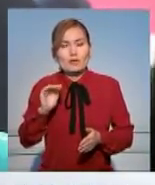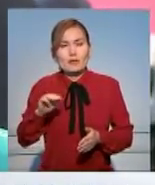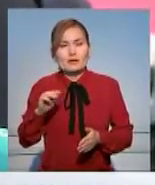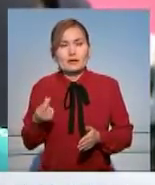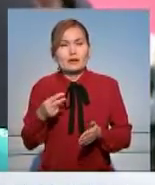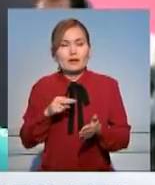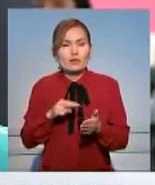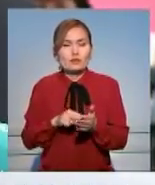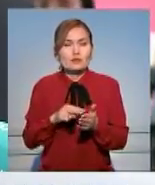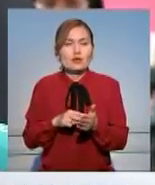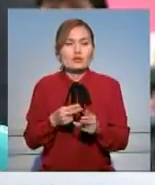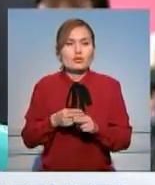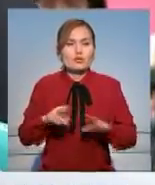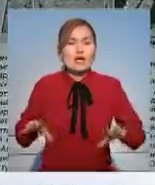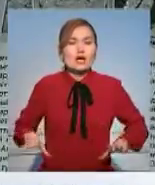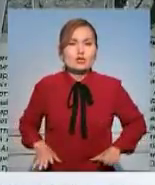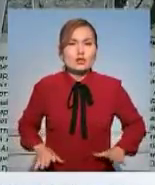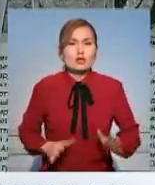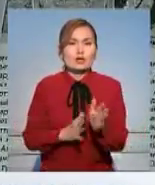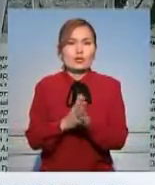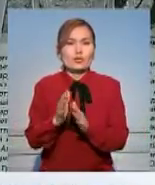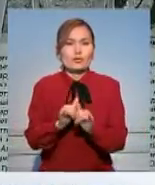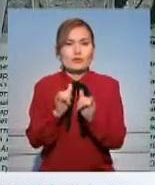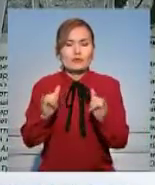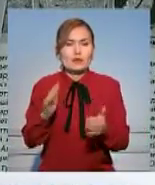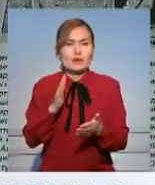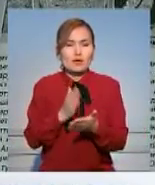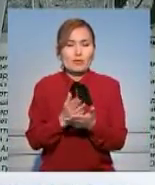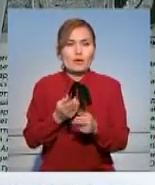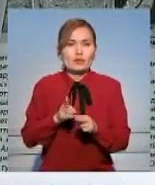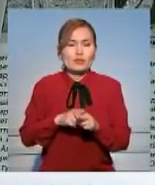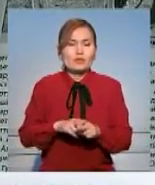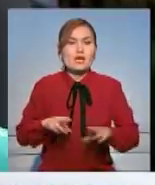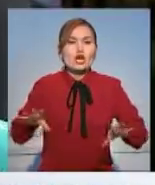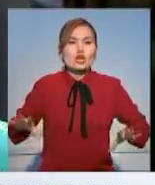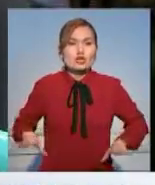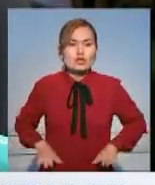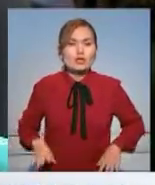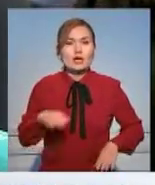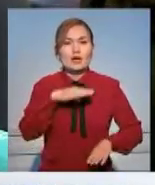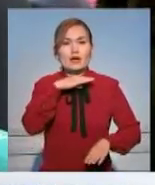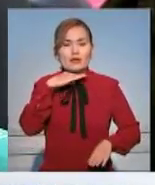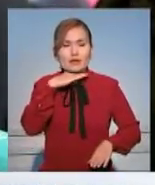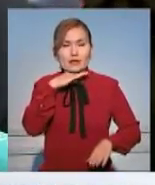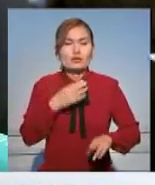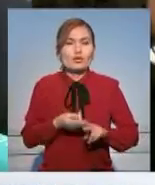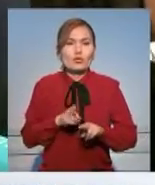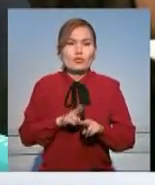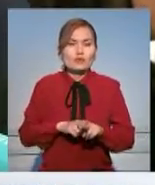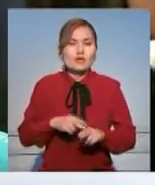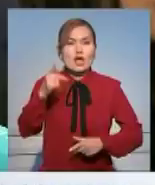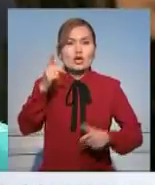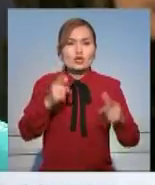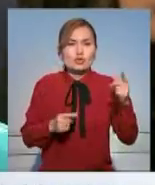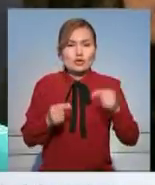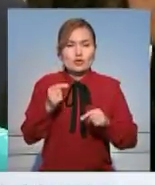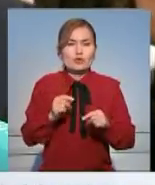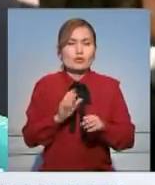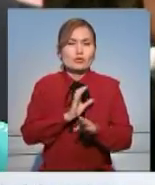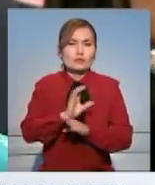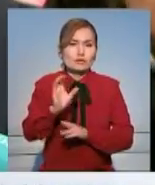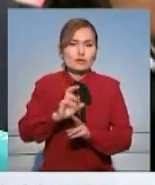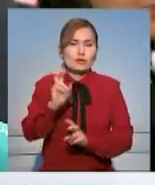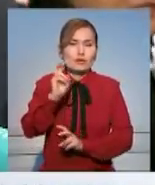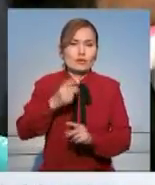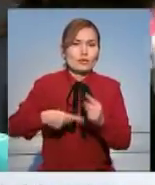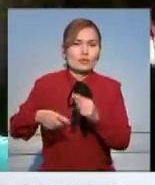өсіруге қожалықтардан ол бөлінетін болса, ал енді ол уақытта сатқанда бағасы 120-300 мың. Яғни